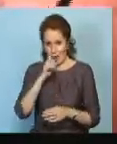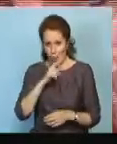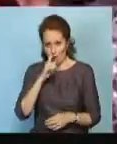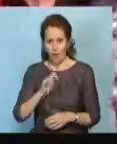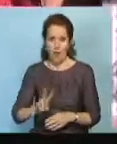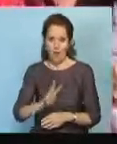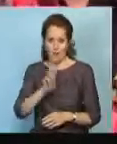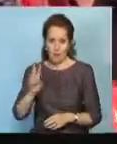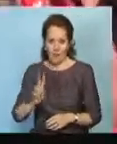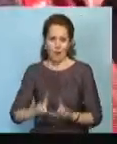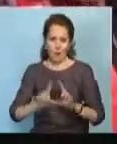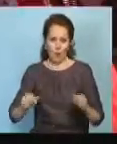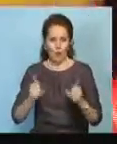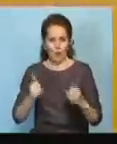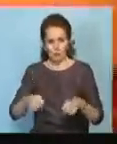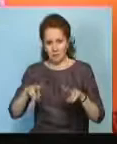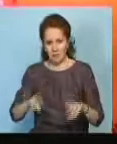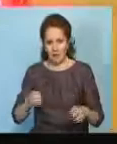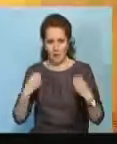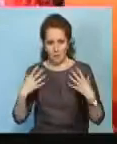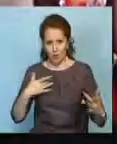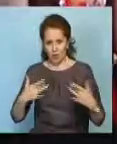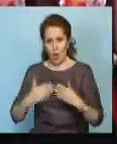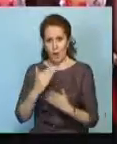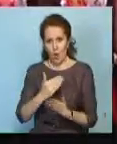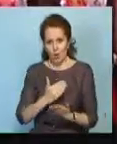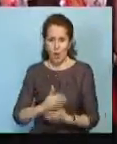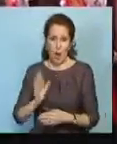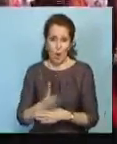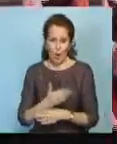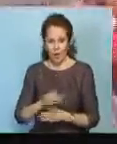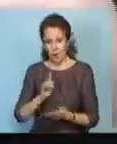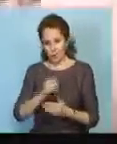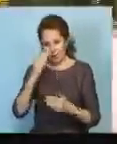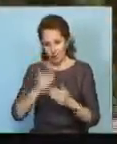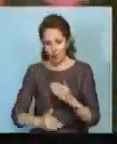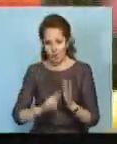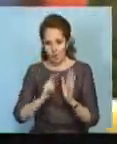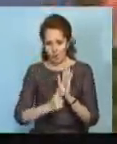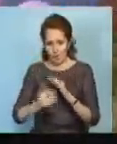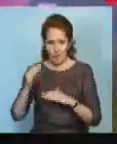для школьников начнется специальная праздничная программа. Официальные гуляния должны завершиться в 7 часов вечера.